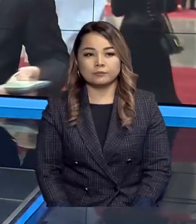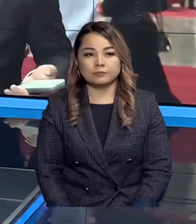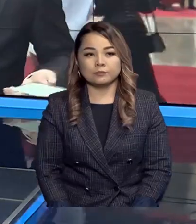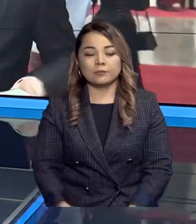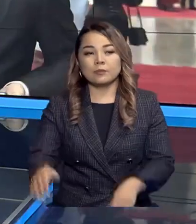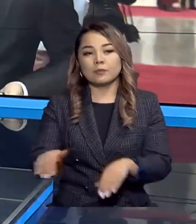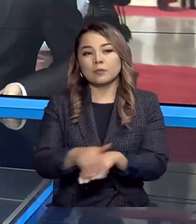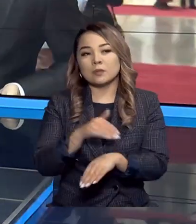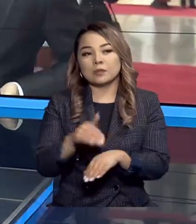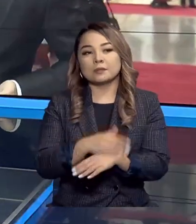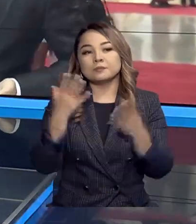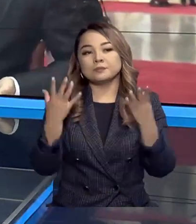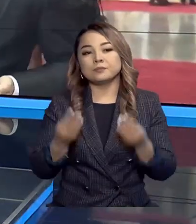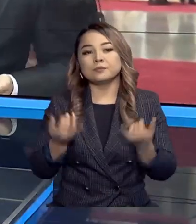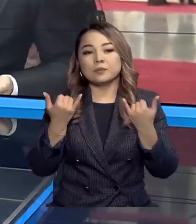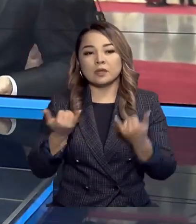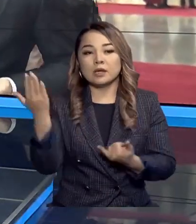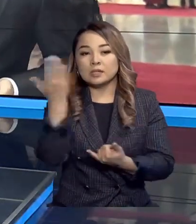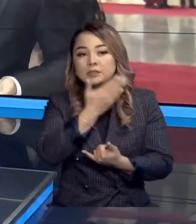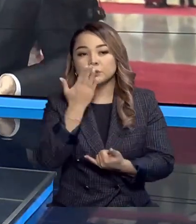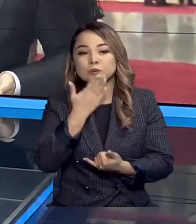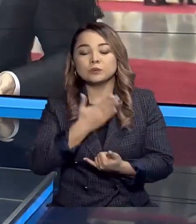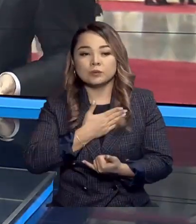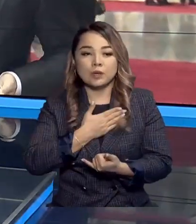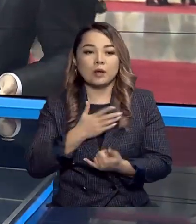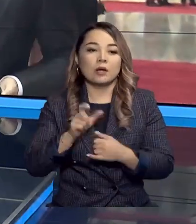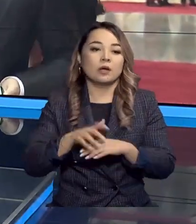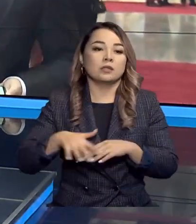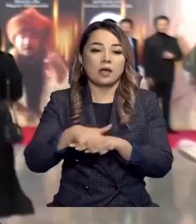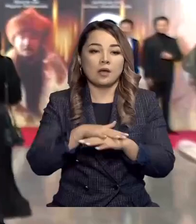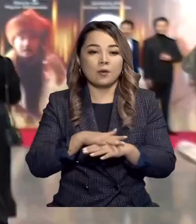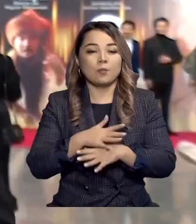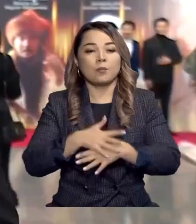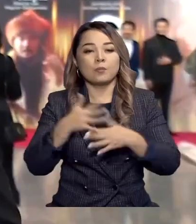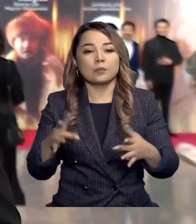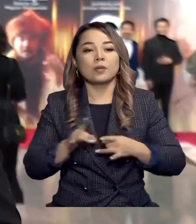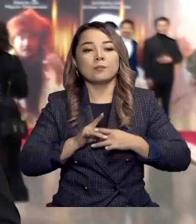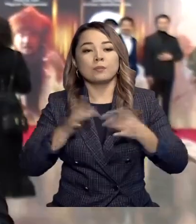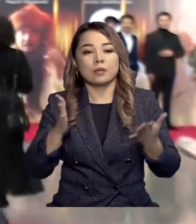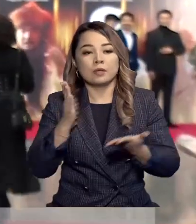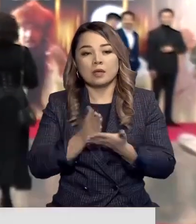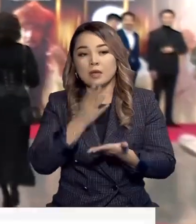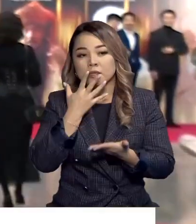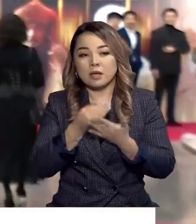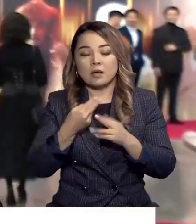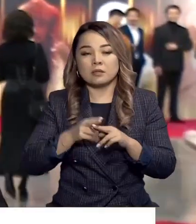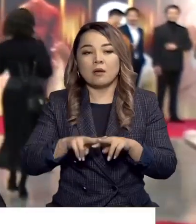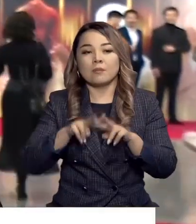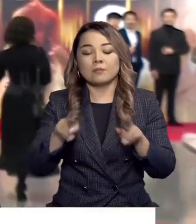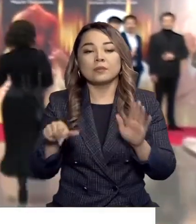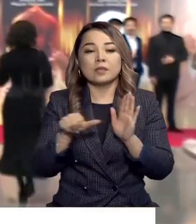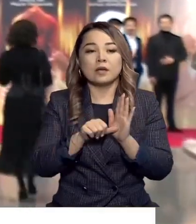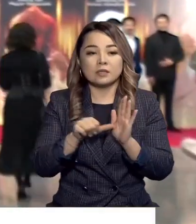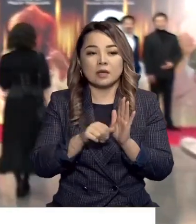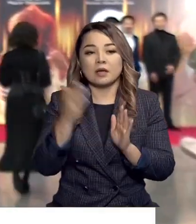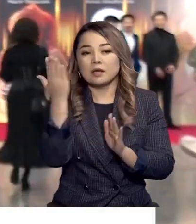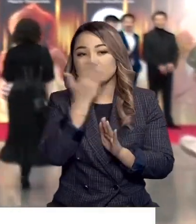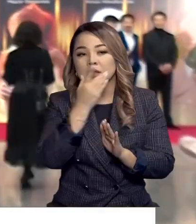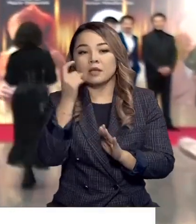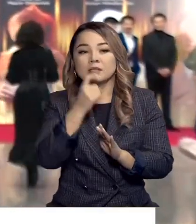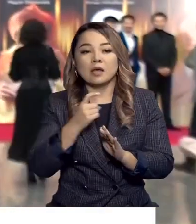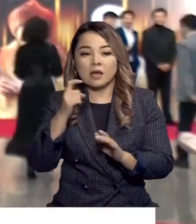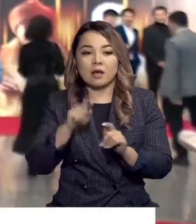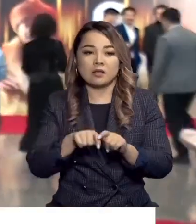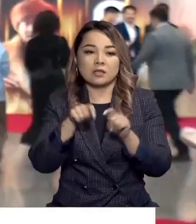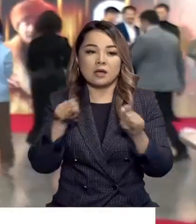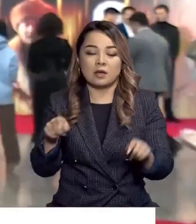Қайырлы күн, Лейла. Я бүгін киносүйер қауым үшін үлкен мереке деп айтсақ болады. Себебі 6 бірдей телехикаяның тұсаукесері